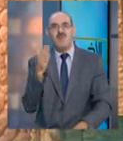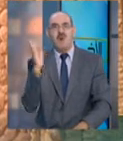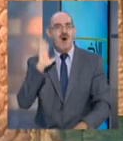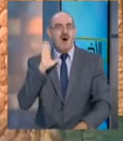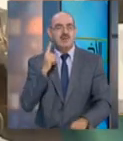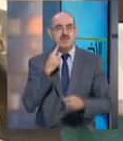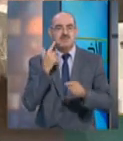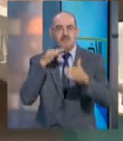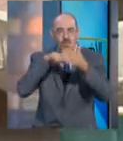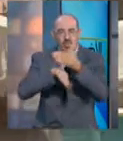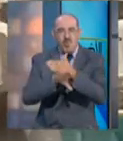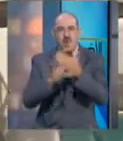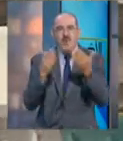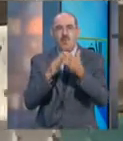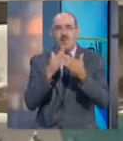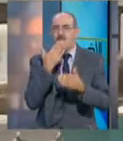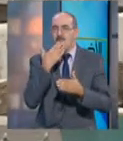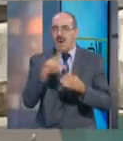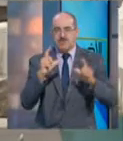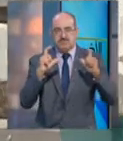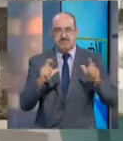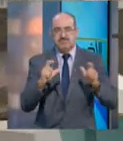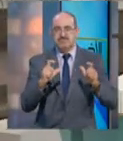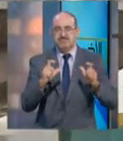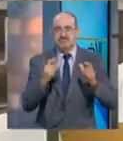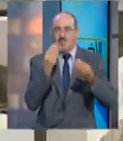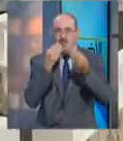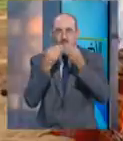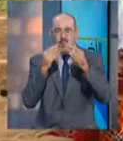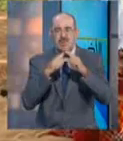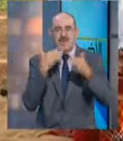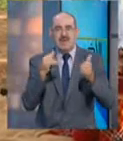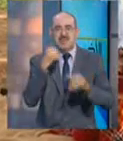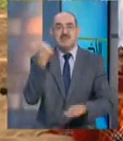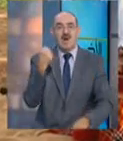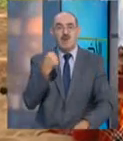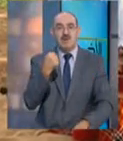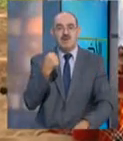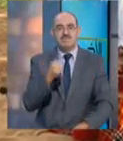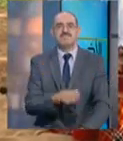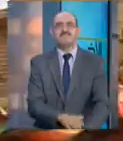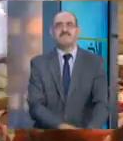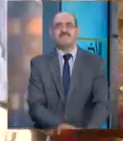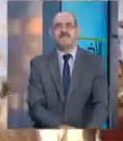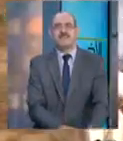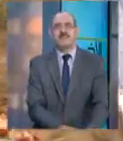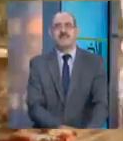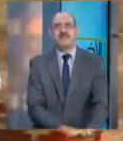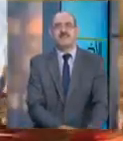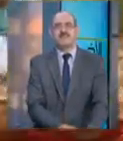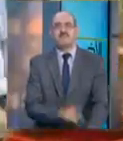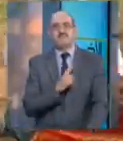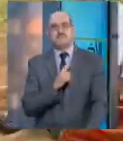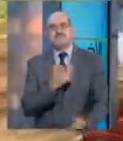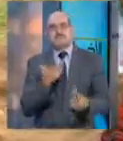تحضر بداخلها أشهى الأطباق الجزائرية الصحراوية الأصيلة. الأكلات نتاعنا شوية